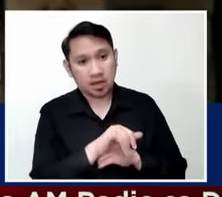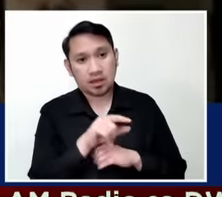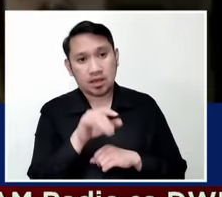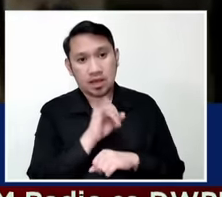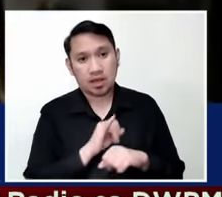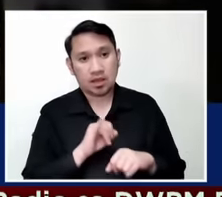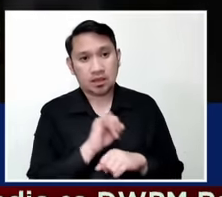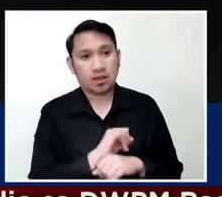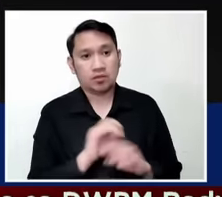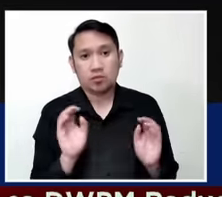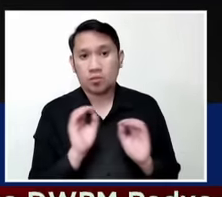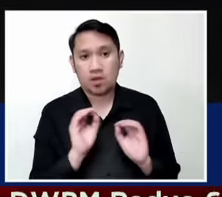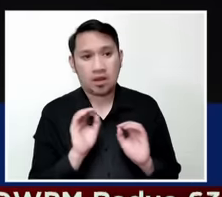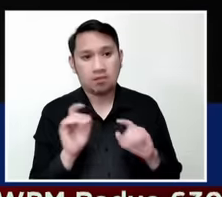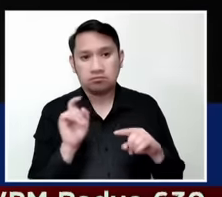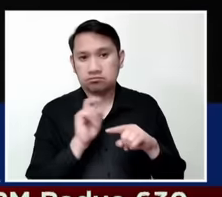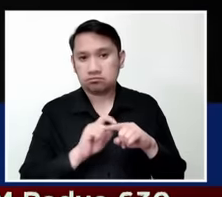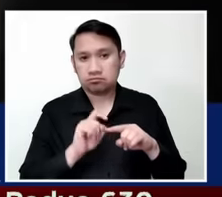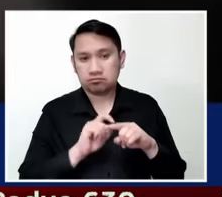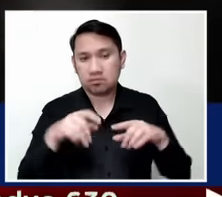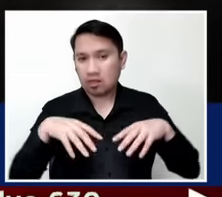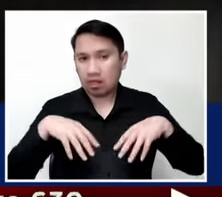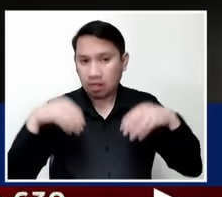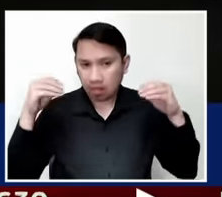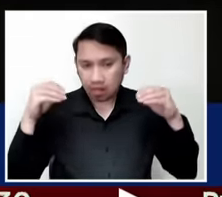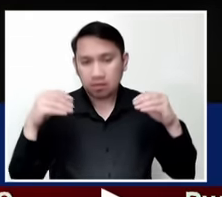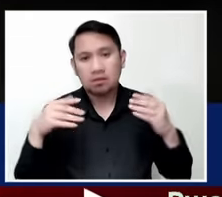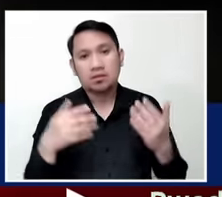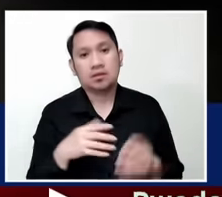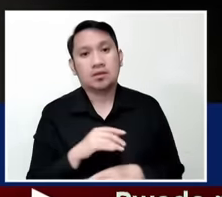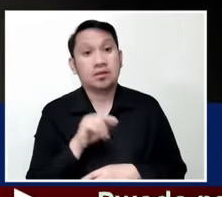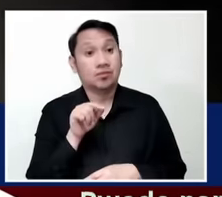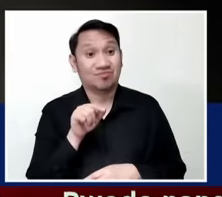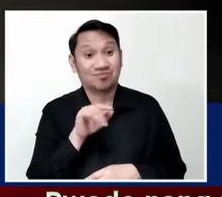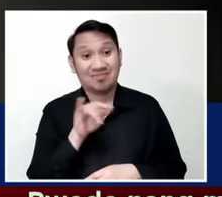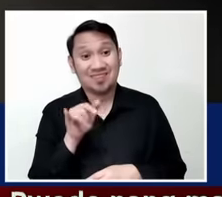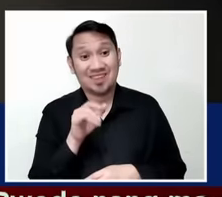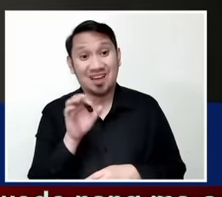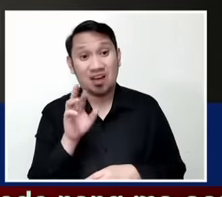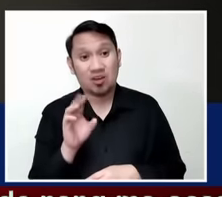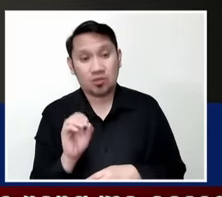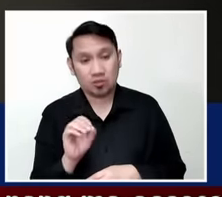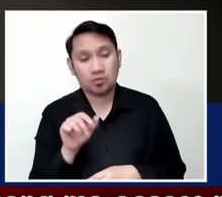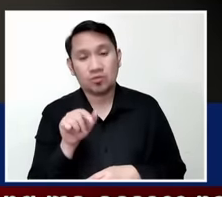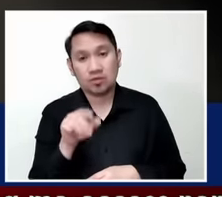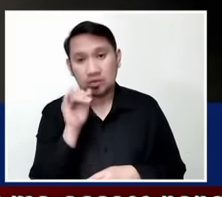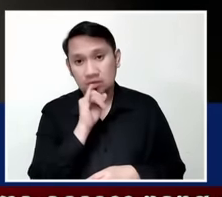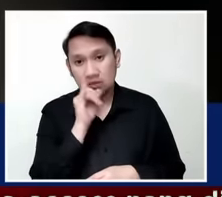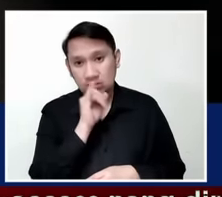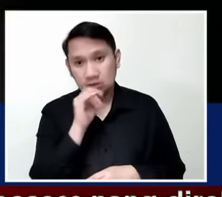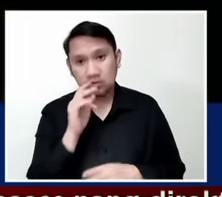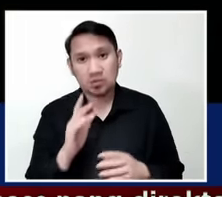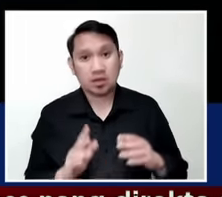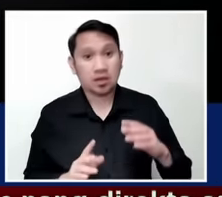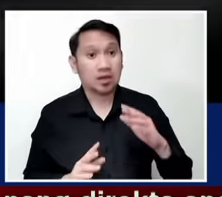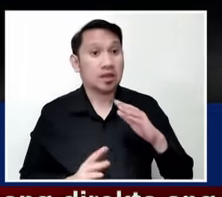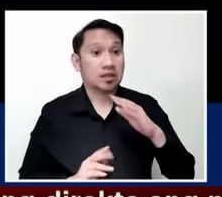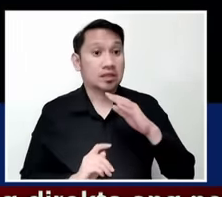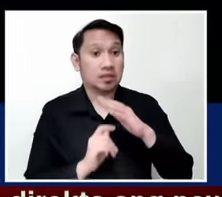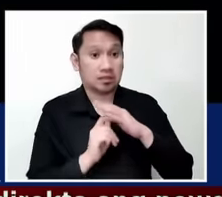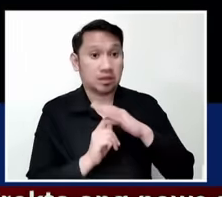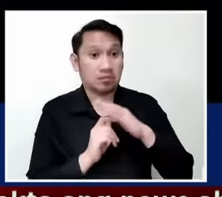supply ng kuryente. Ang pamilya De Mayo sa Haro, Iloilo City, naglatag ng matutulugan sa rooftop ng ancestral house